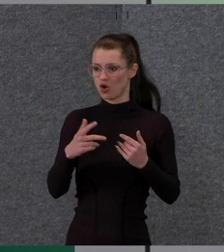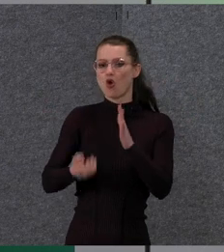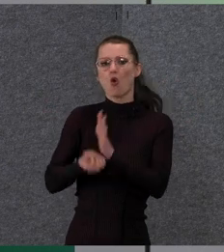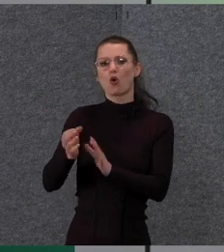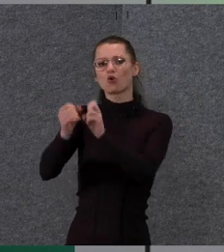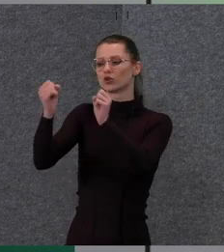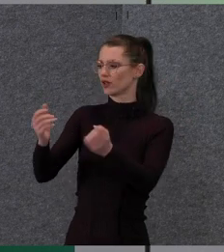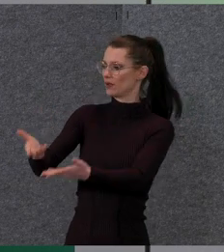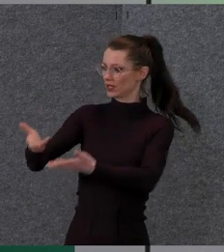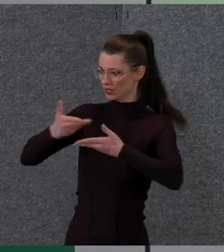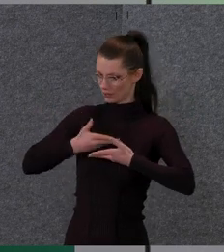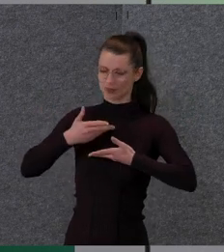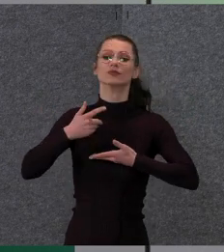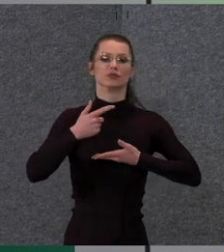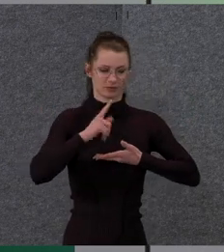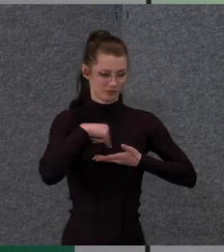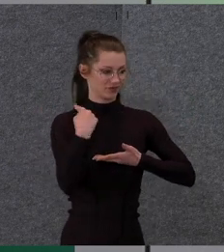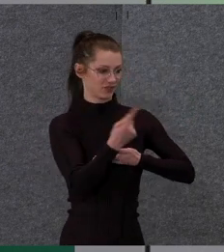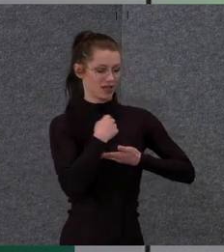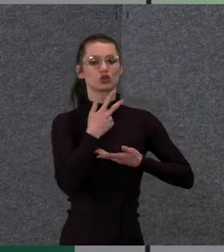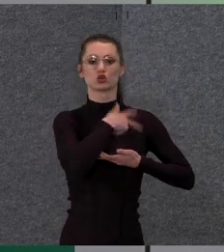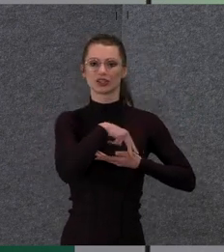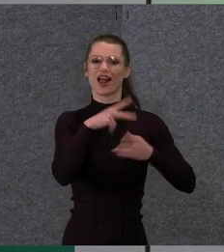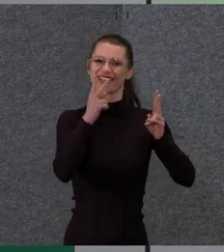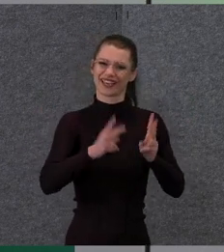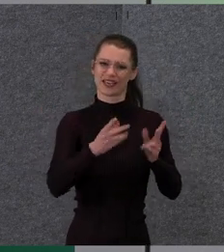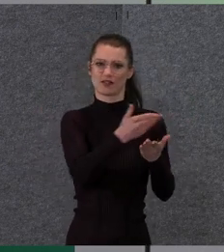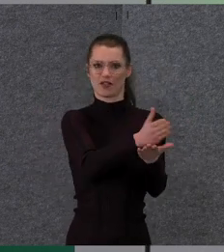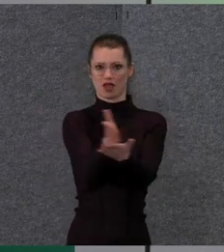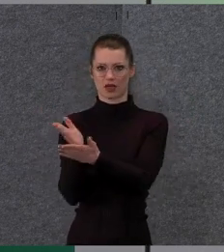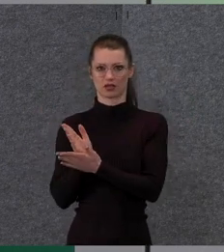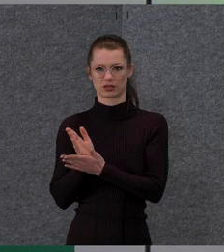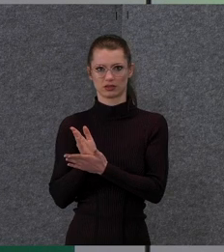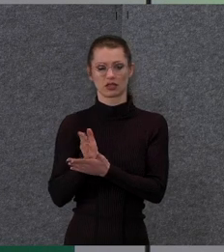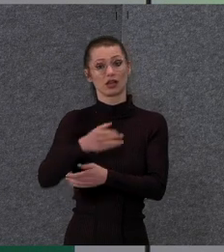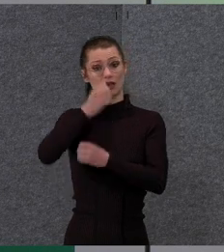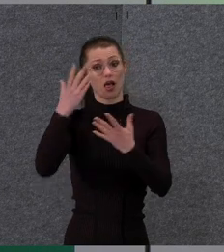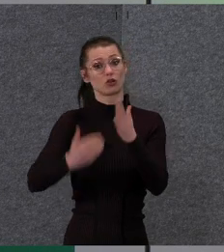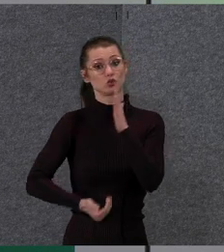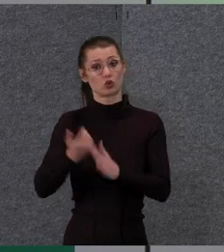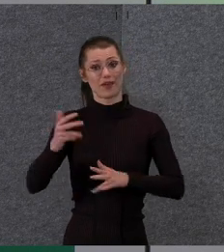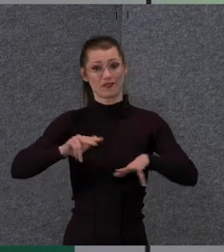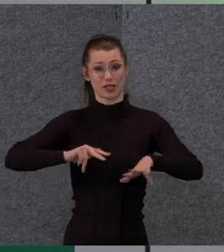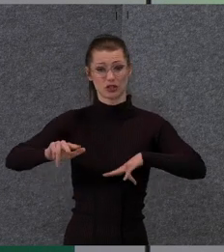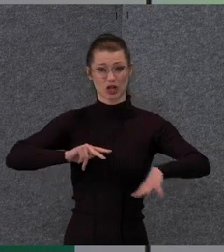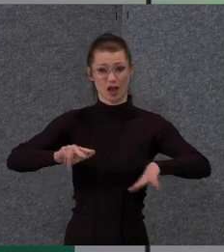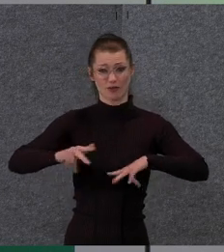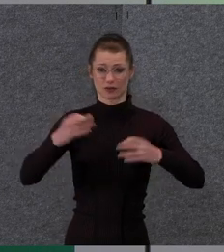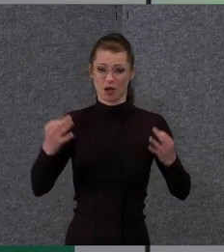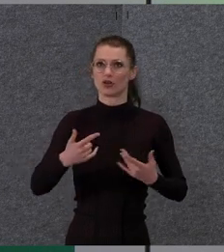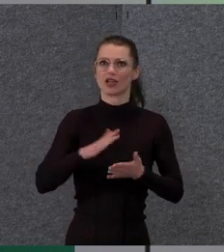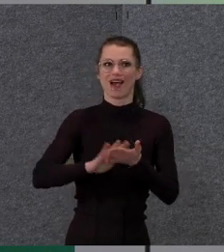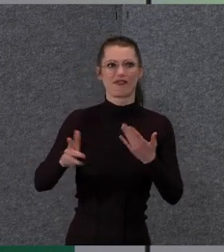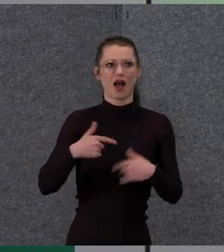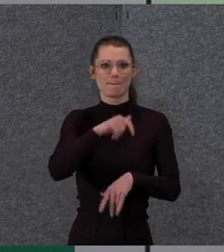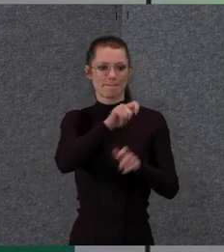uns geben können, das müssen wir sozial gerecht verteilen. Und dafür brauchen wir natürlich eine neue Wirtschaftsweise, die nicht mehr darauf aufgelegt ist,